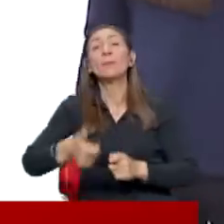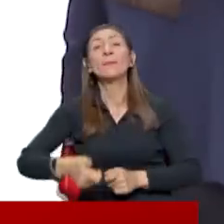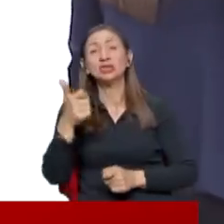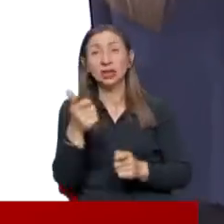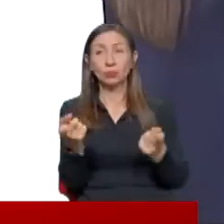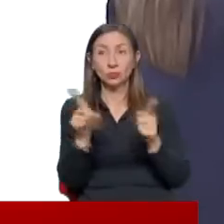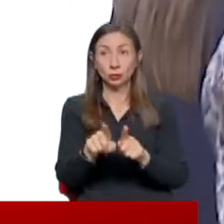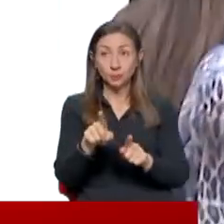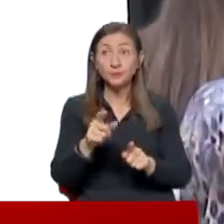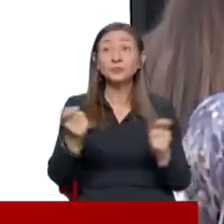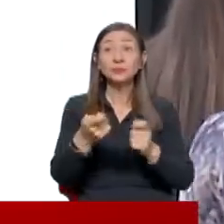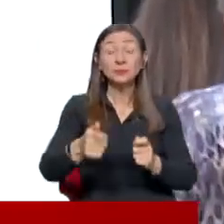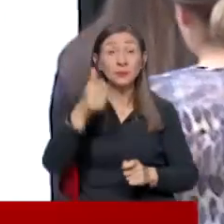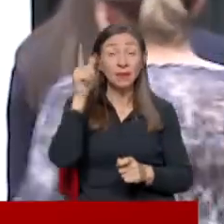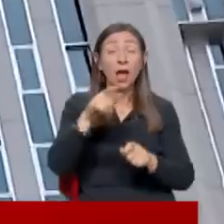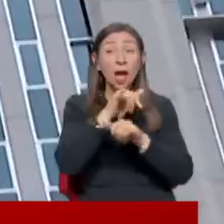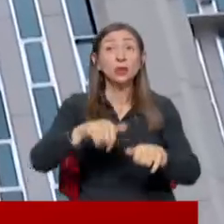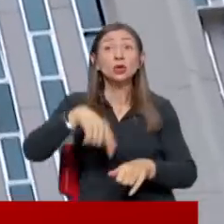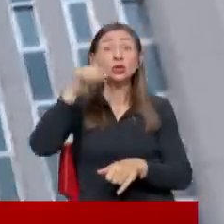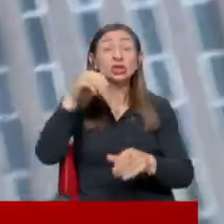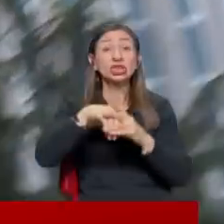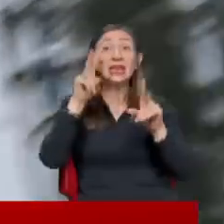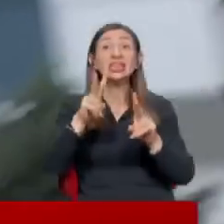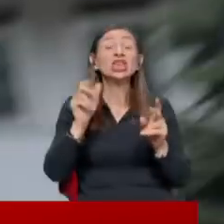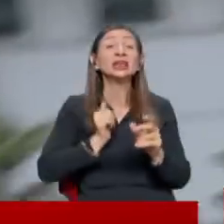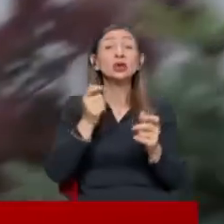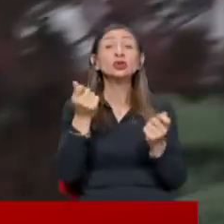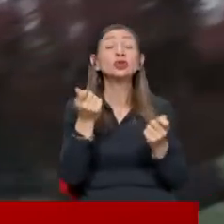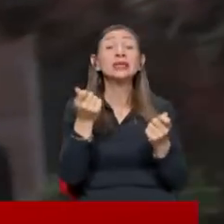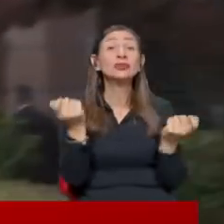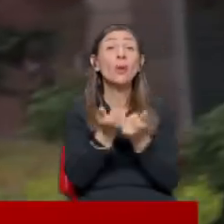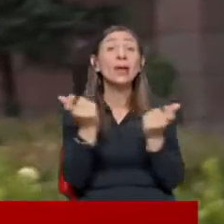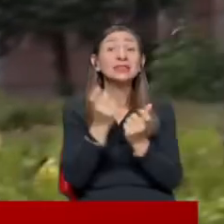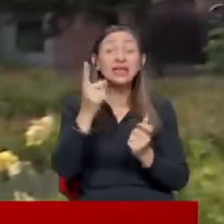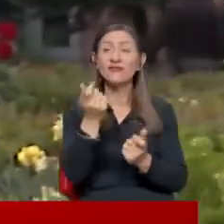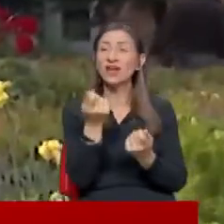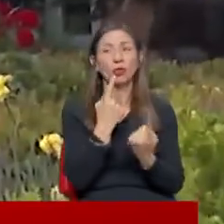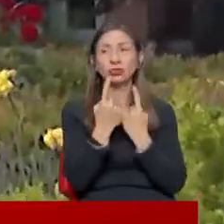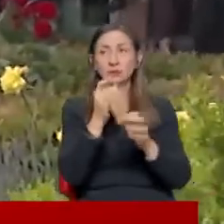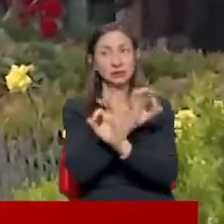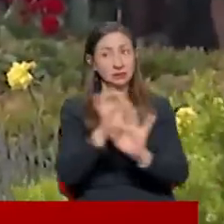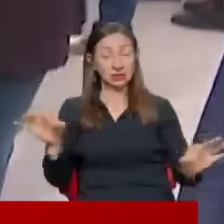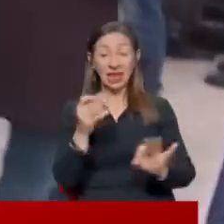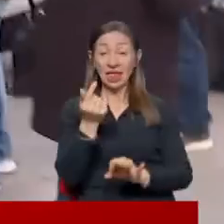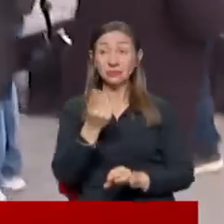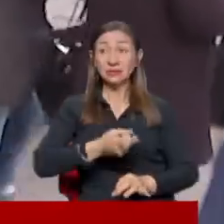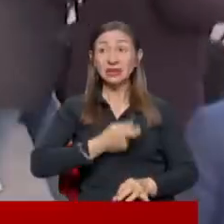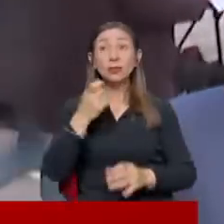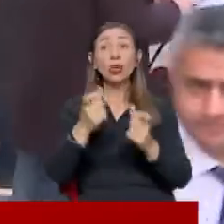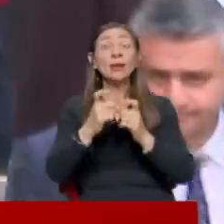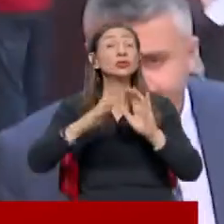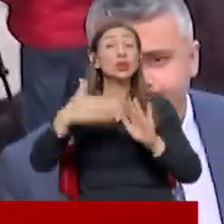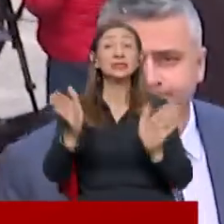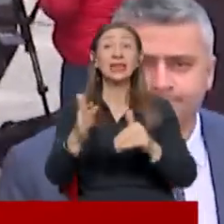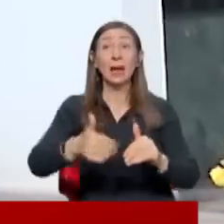geldi. İddiaya göre Çalışma Bakanlığı'nda aynı gün içinde yapılan ikinci asgari ücret toplantısında da rakam gündeme gelmedi. Yarım saat süren toplantıdan